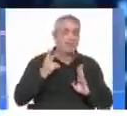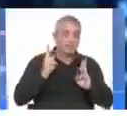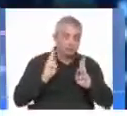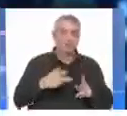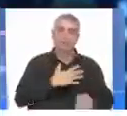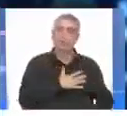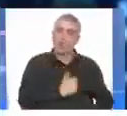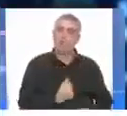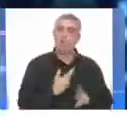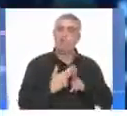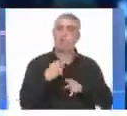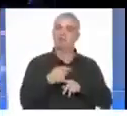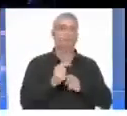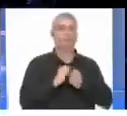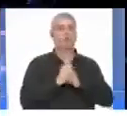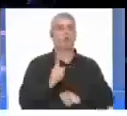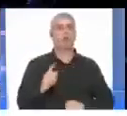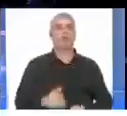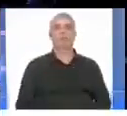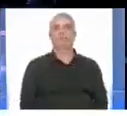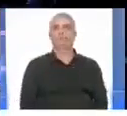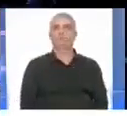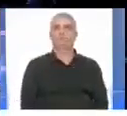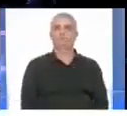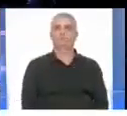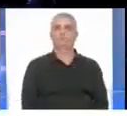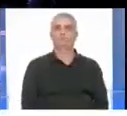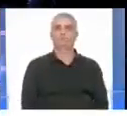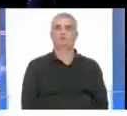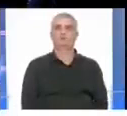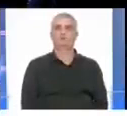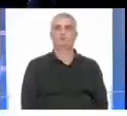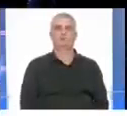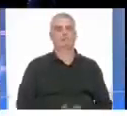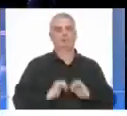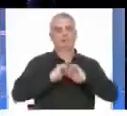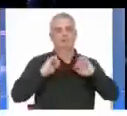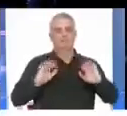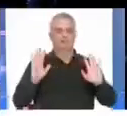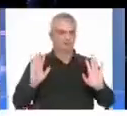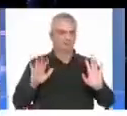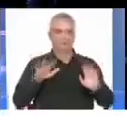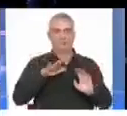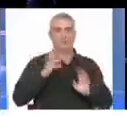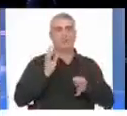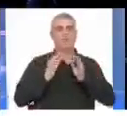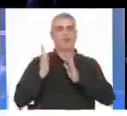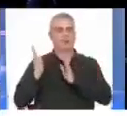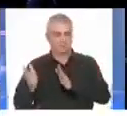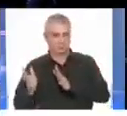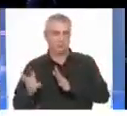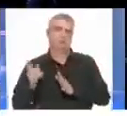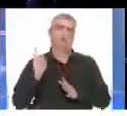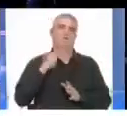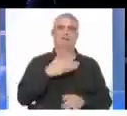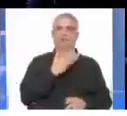את האומץ לזכות אותו או לא. תראה, תפריד מה זה מערכת. מערכת זה פרקליטות ויש...